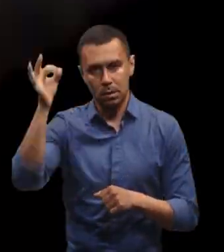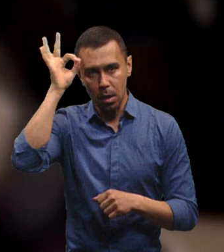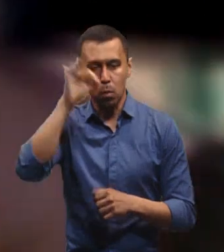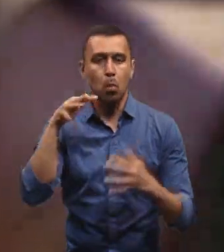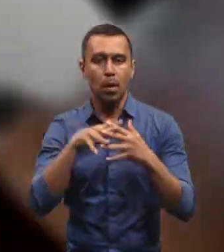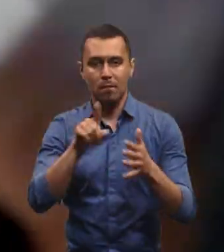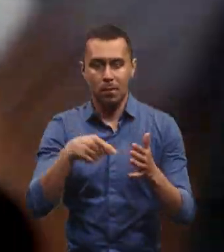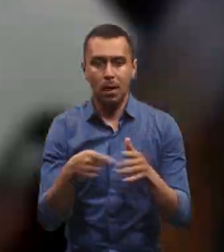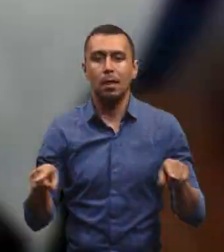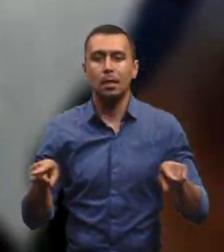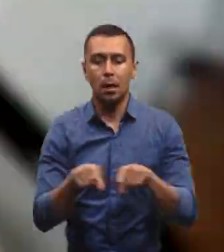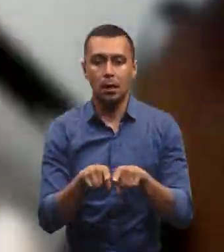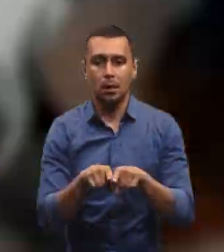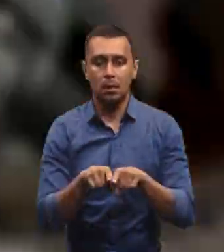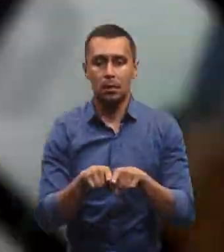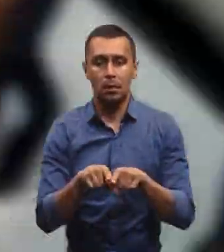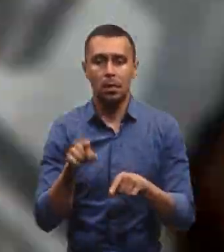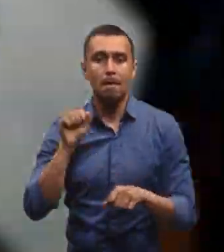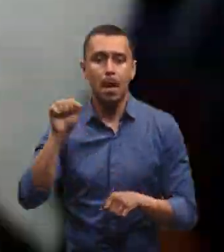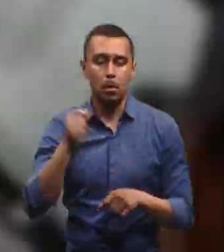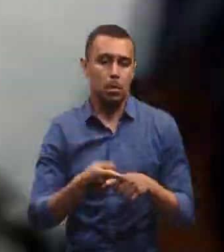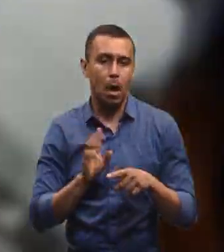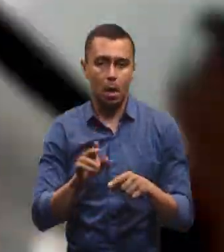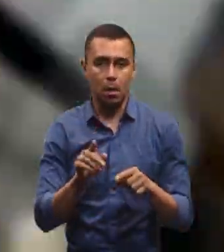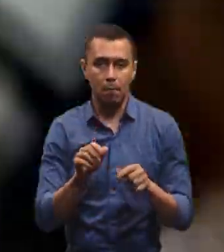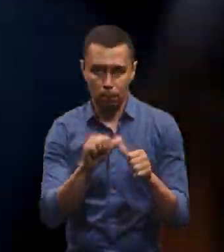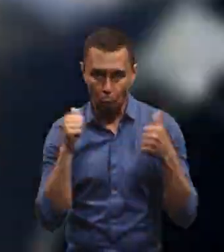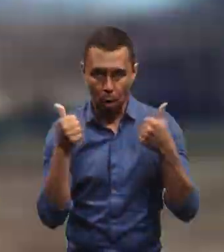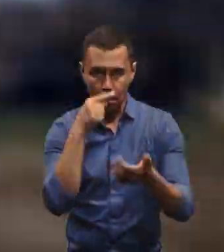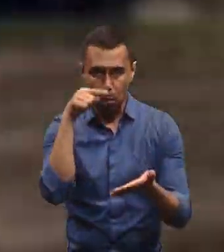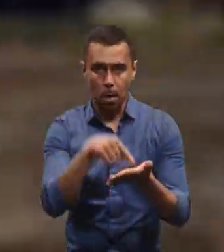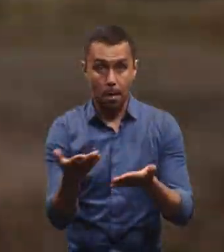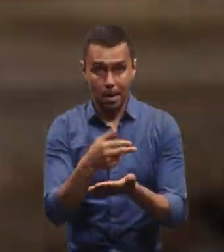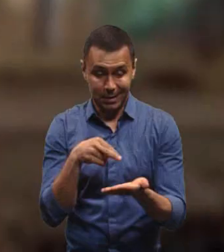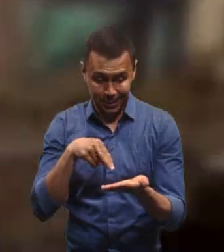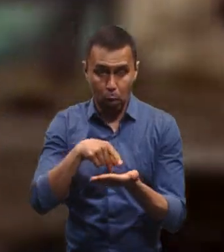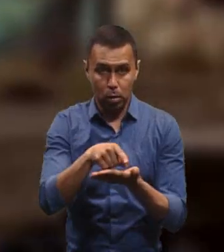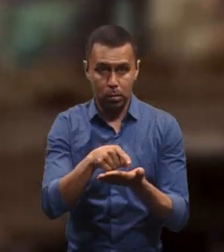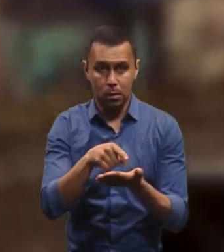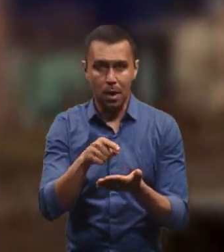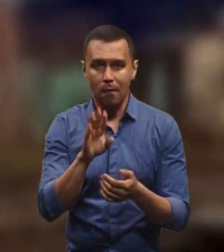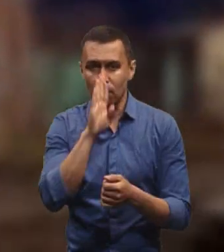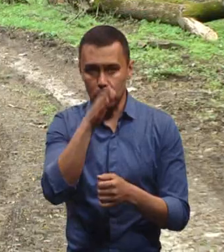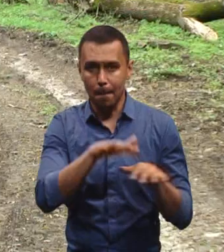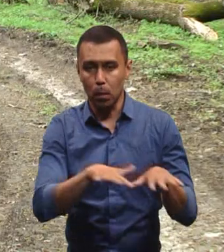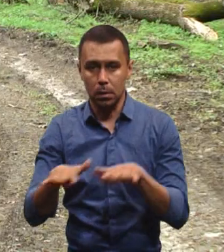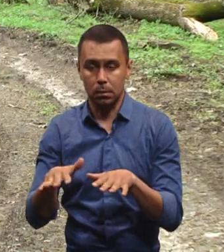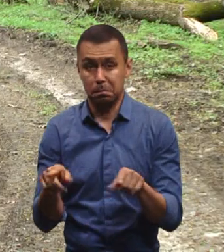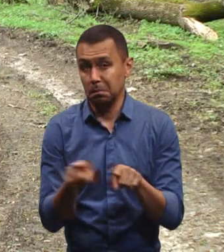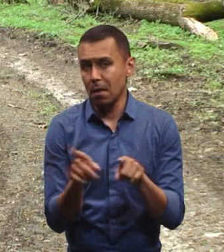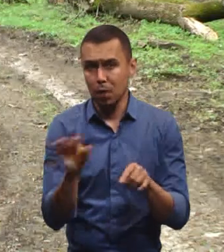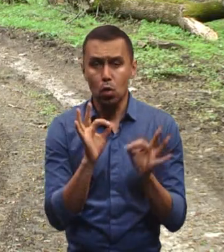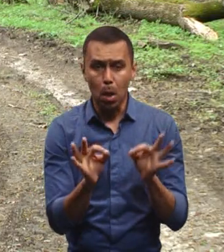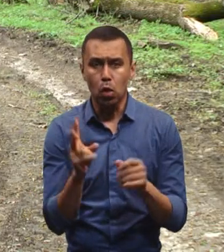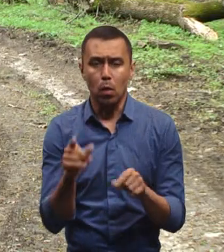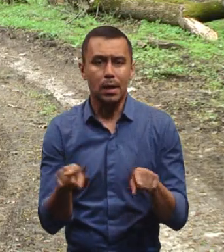у місті так. Про Бахмут – це як в окруження беруть. От ми заходимо на вражеські позиції, вроді би все отлично,